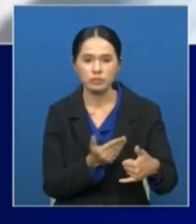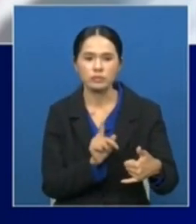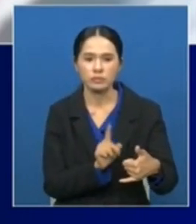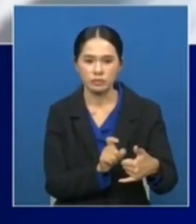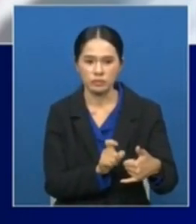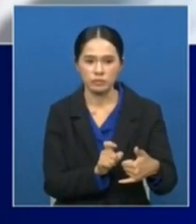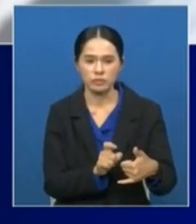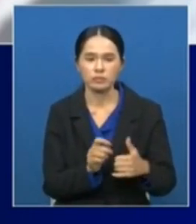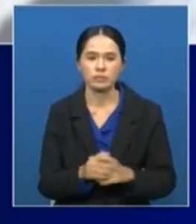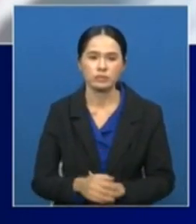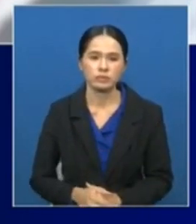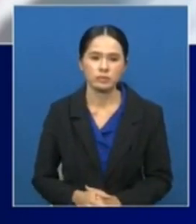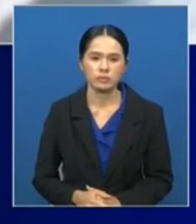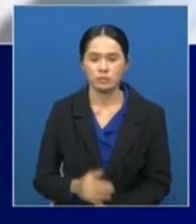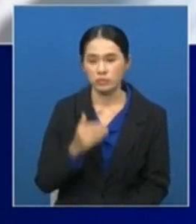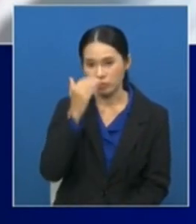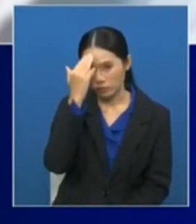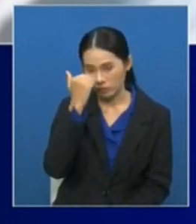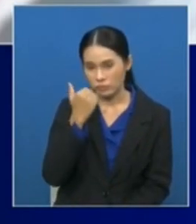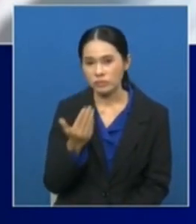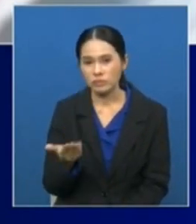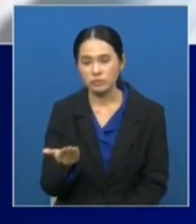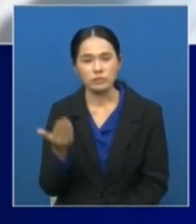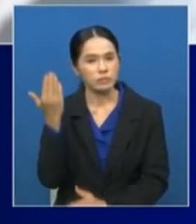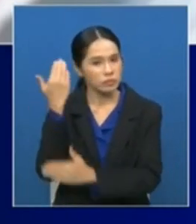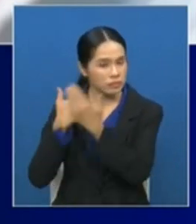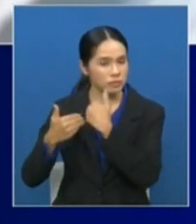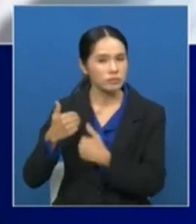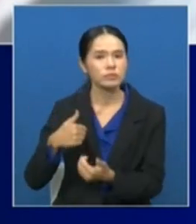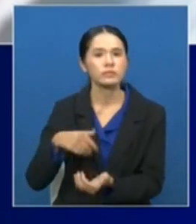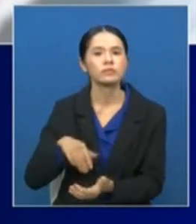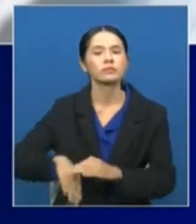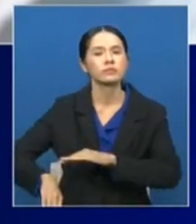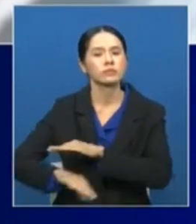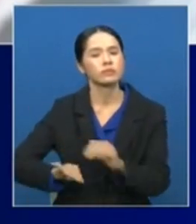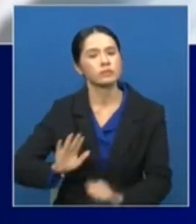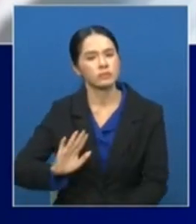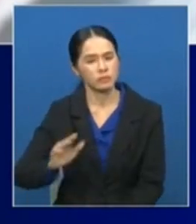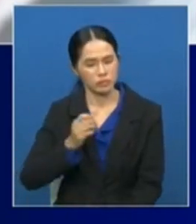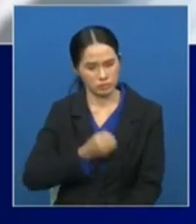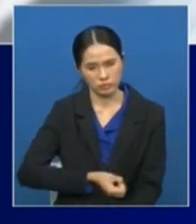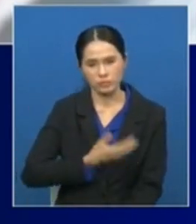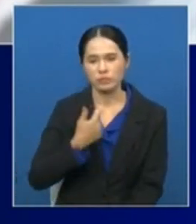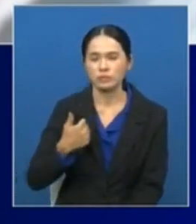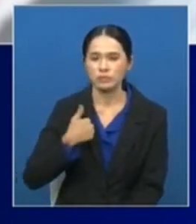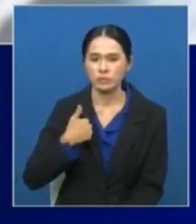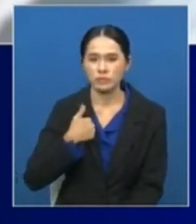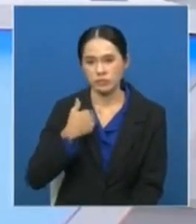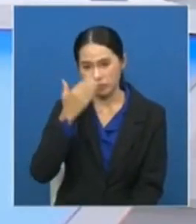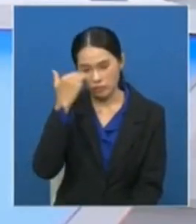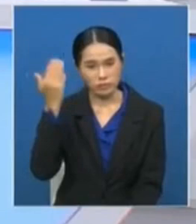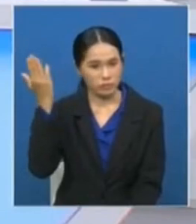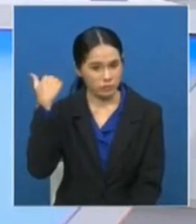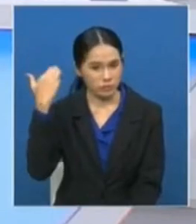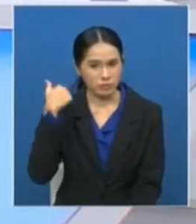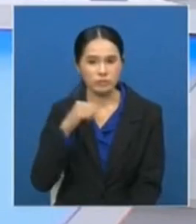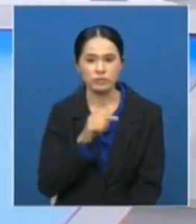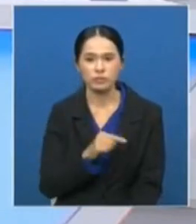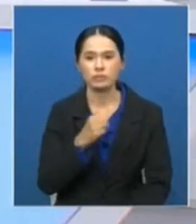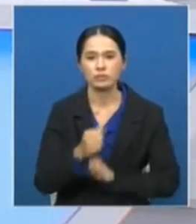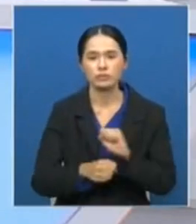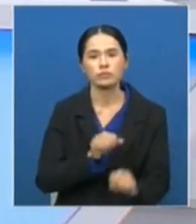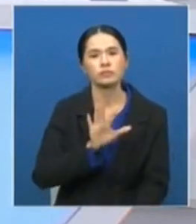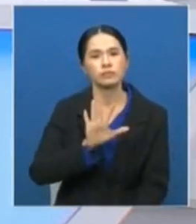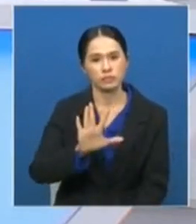ต้องละเอียดนิดนึงนะครับ เพราะว่าพอฟังจากประวัติข้อมูลเก่าแล้วก็น่าตกใจเหมือนกันนะเพราะว่าเคสก่อนหน้าคือผู้เสียหาย5ขวบเ